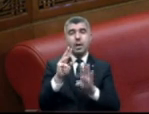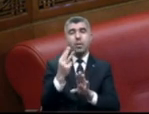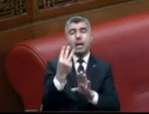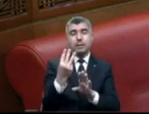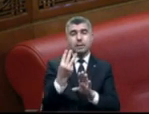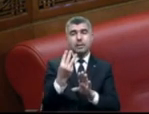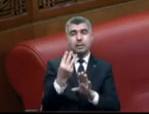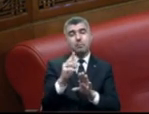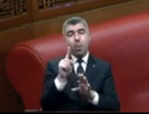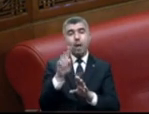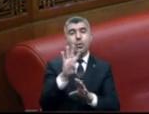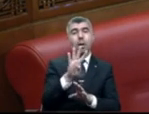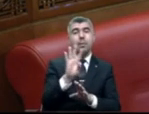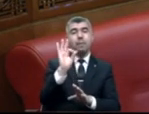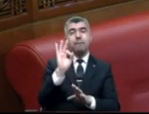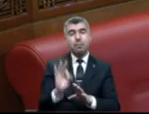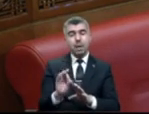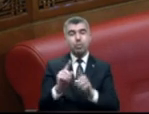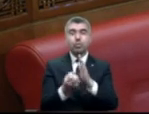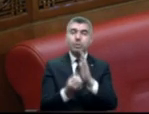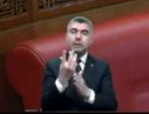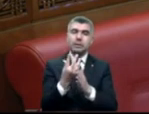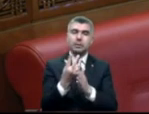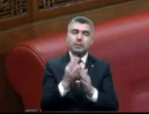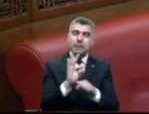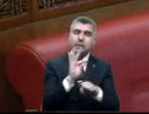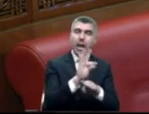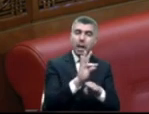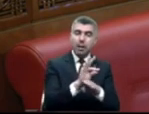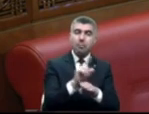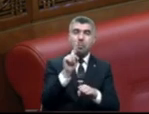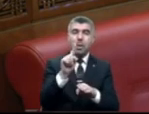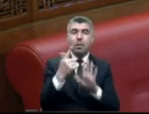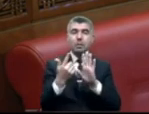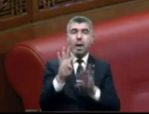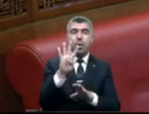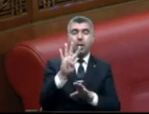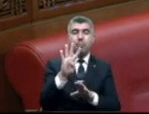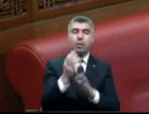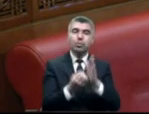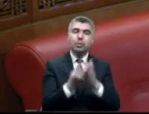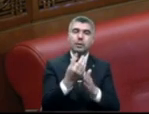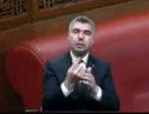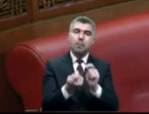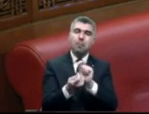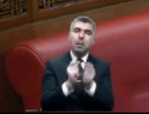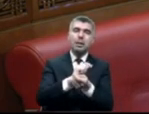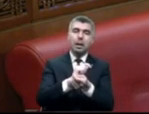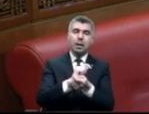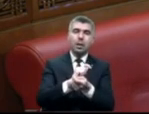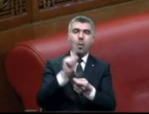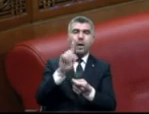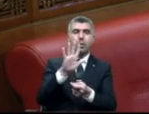138 هي 41% منها شعبة جديدة، و 147 شعبة محينة، و 51%